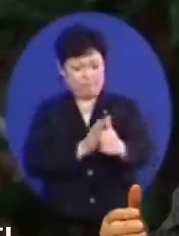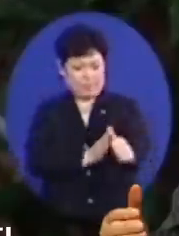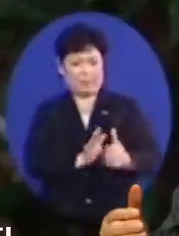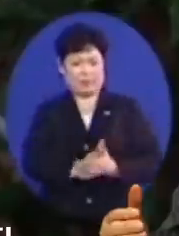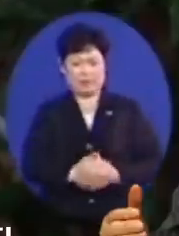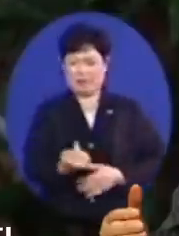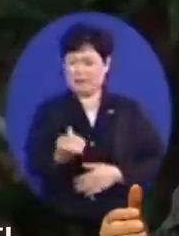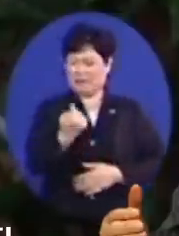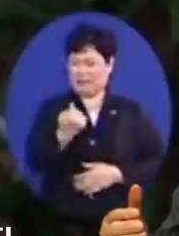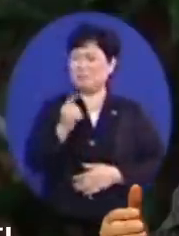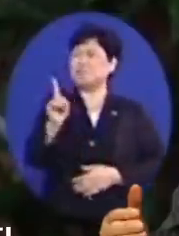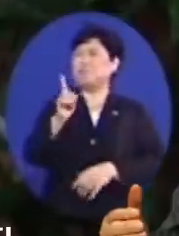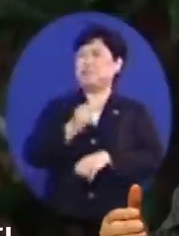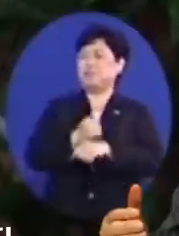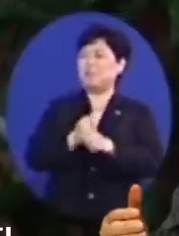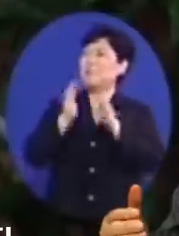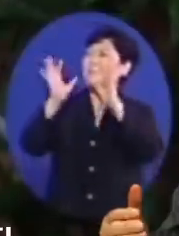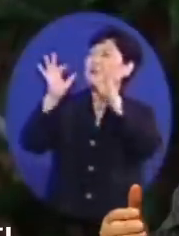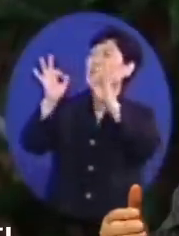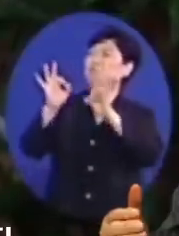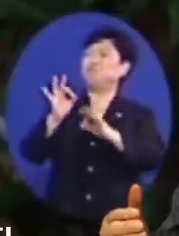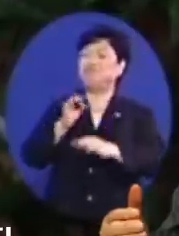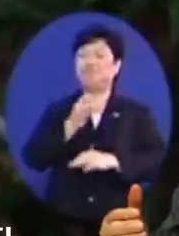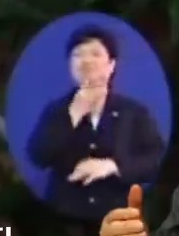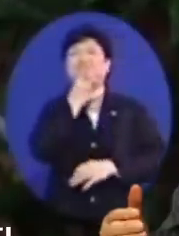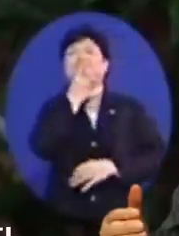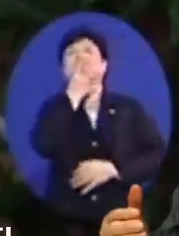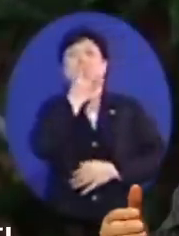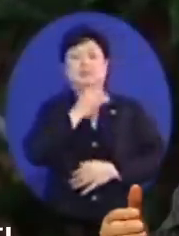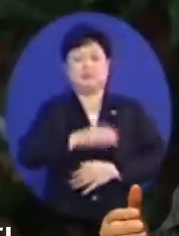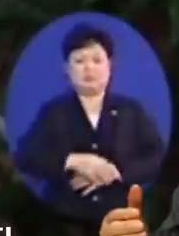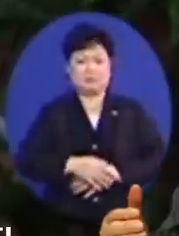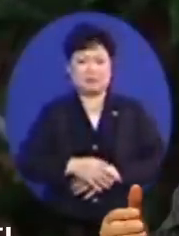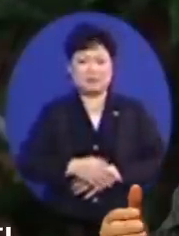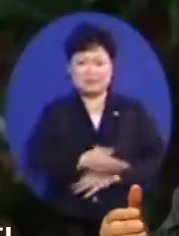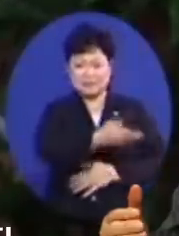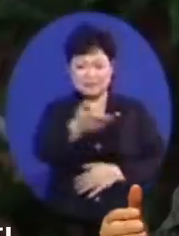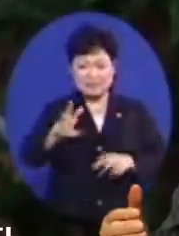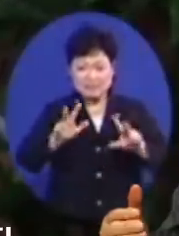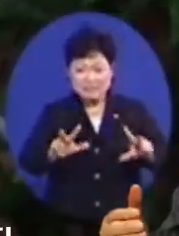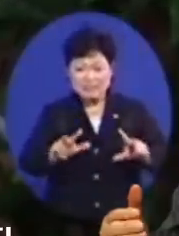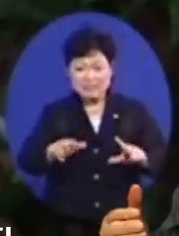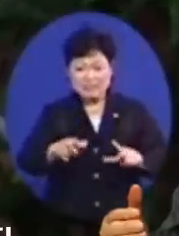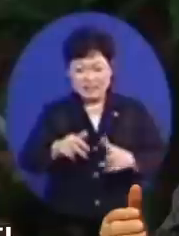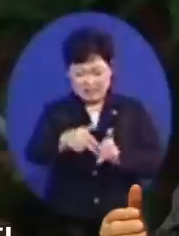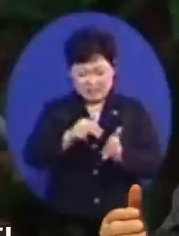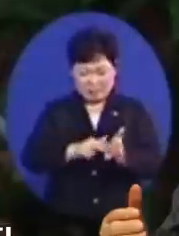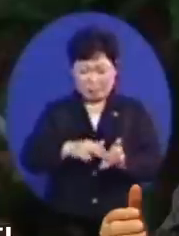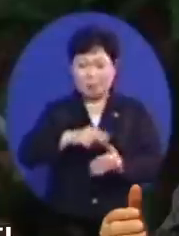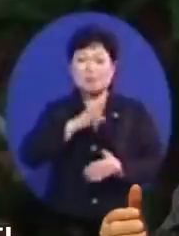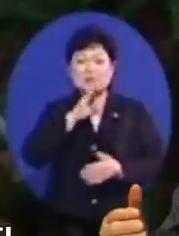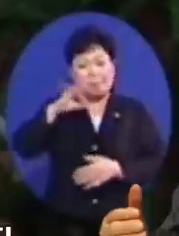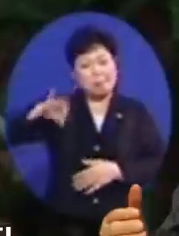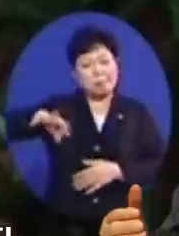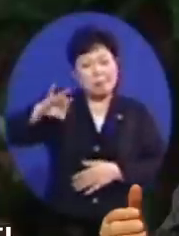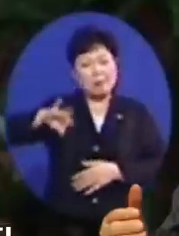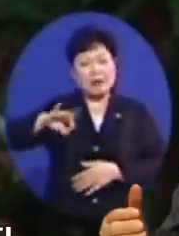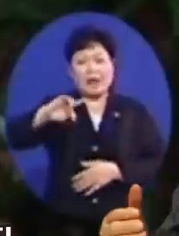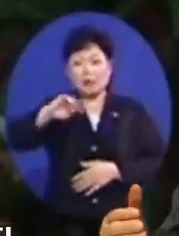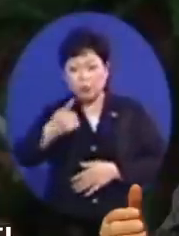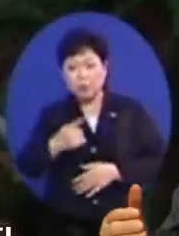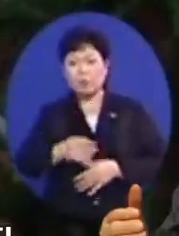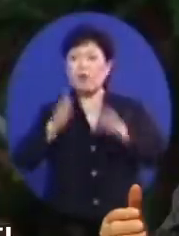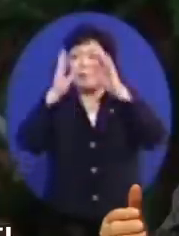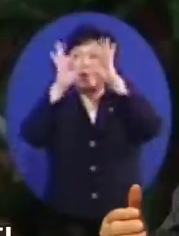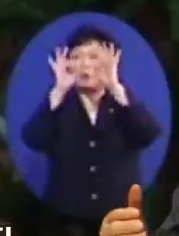지꼬락서니에 뭘 바라본단 말이야. 여러분 아무리 현재 꼬락서니가 형편없어도 바라봄의 법칙은